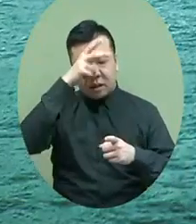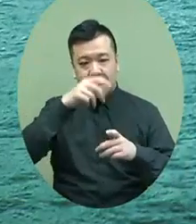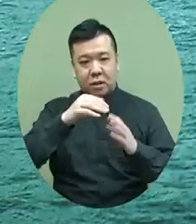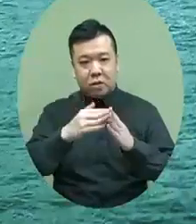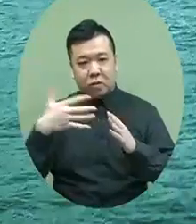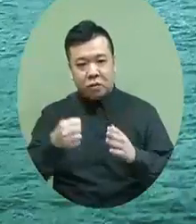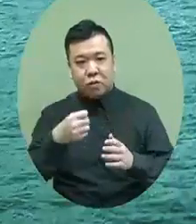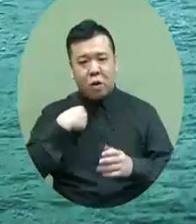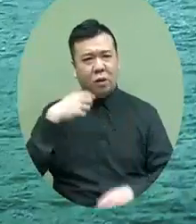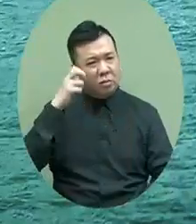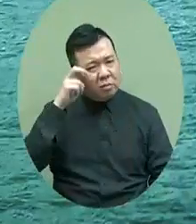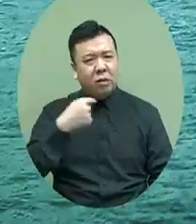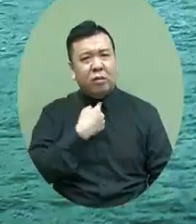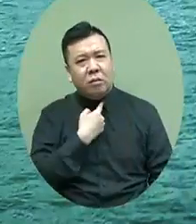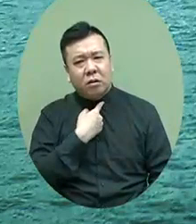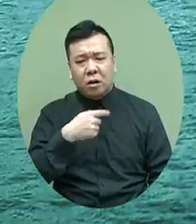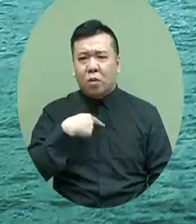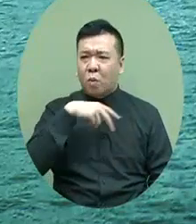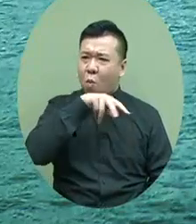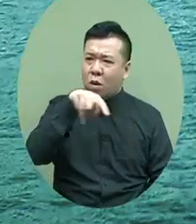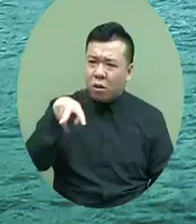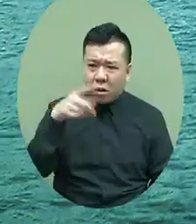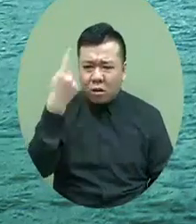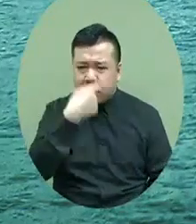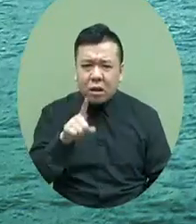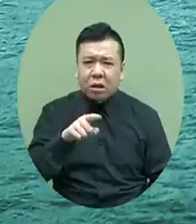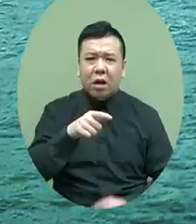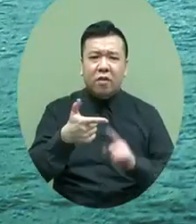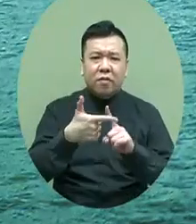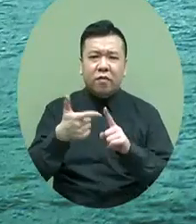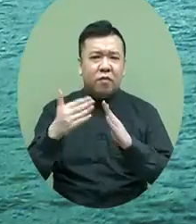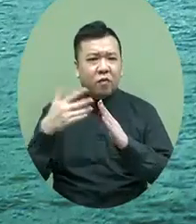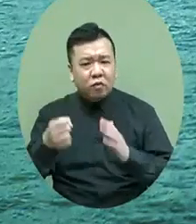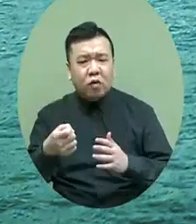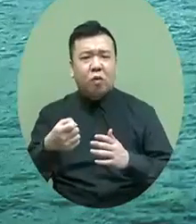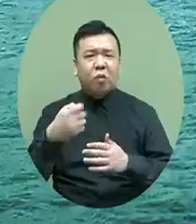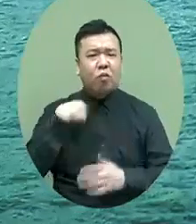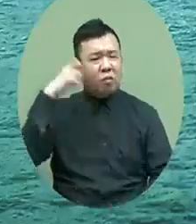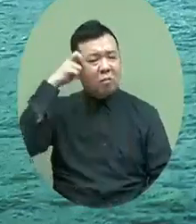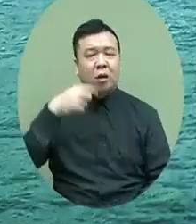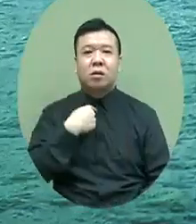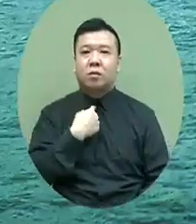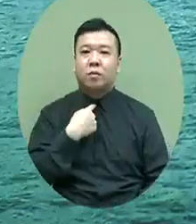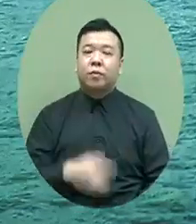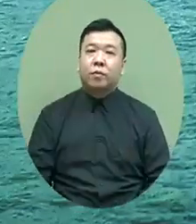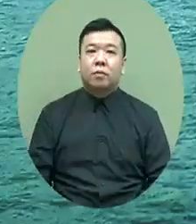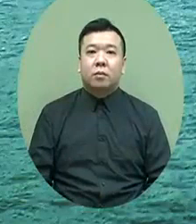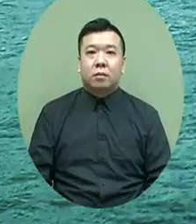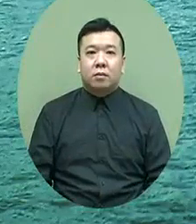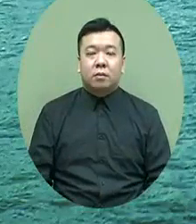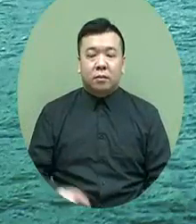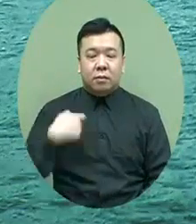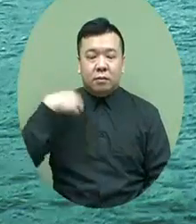長啦。這個問題我已經開始要想啊，咁我應該揾邊一個去做我嘅副手咧？咁